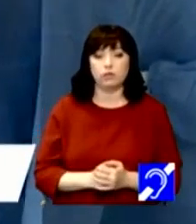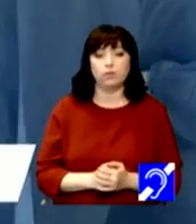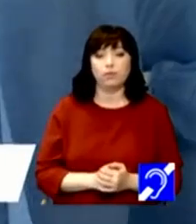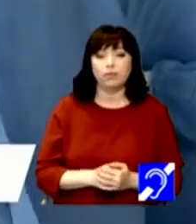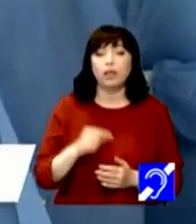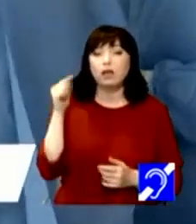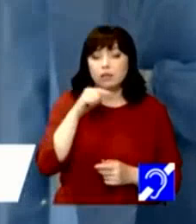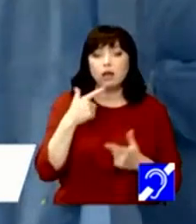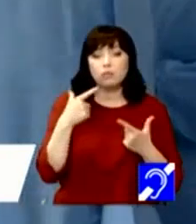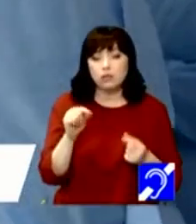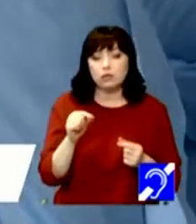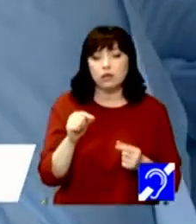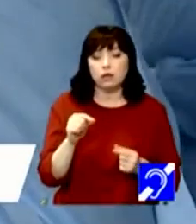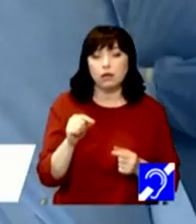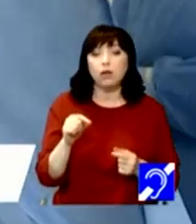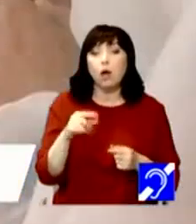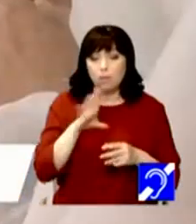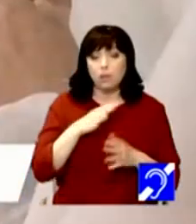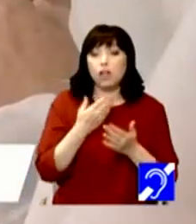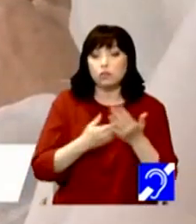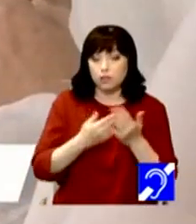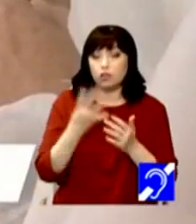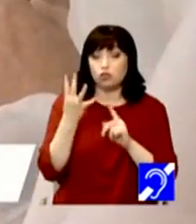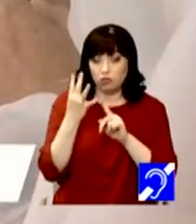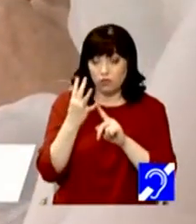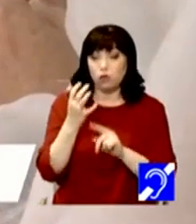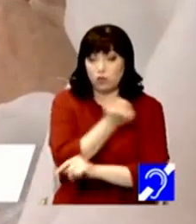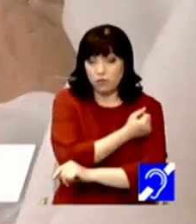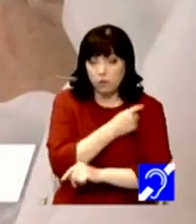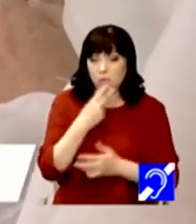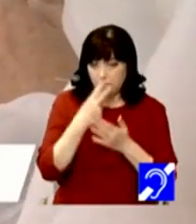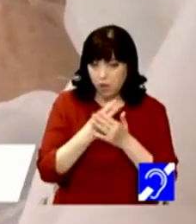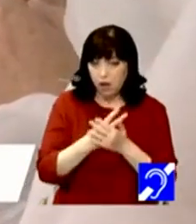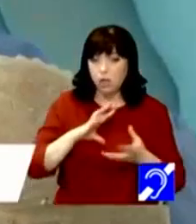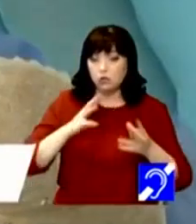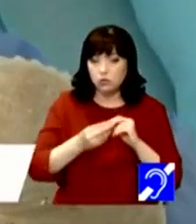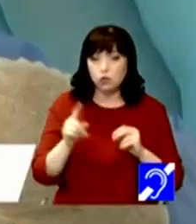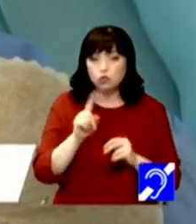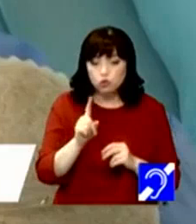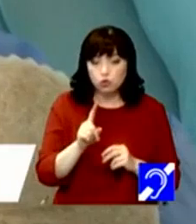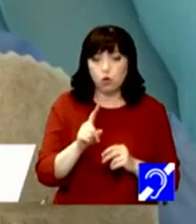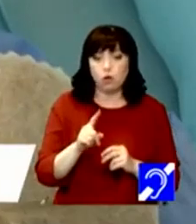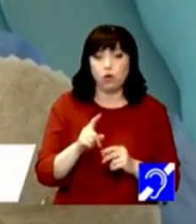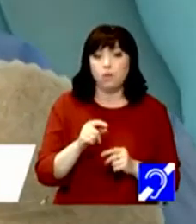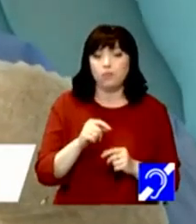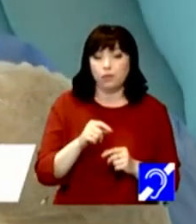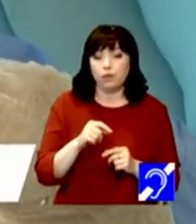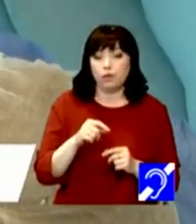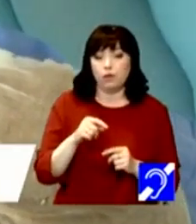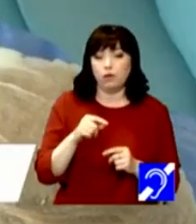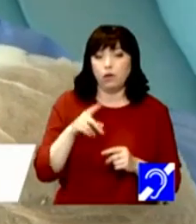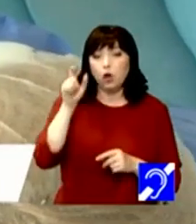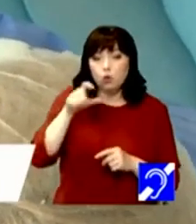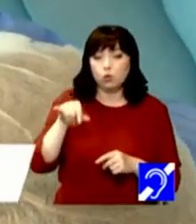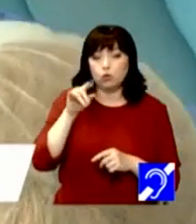acolo unde a fost aplicată doza 4, ne arată că la persoanele care au răspuns mai greu la vaccin, și aici ne referim în